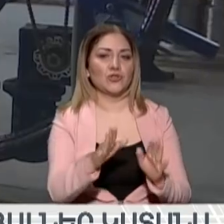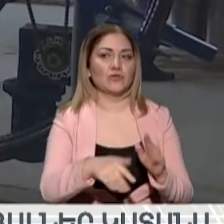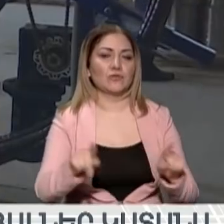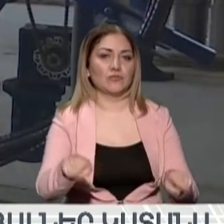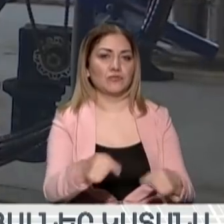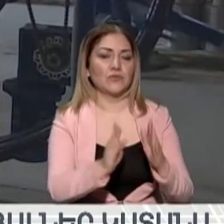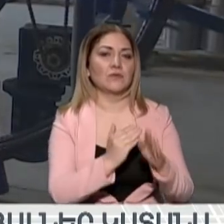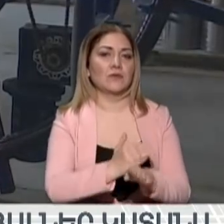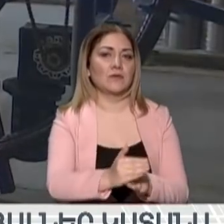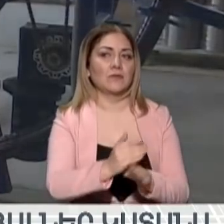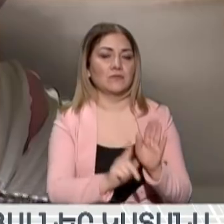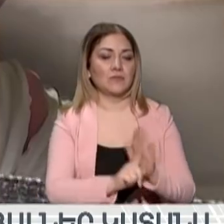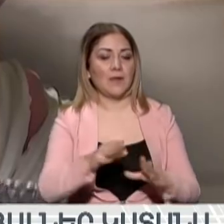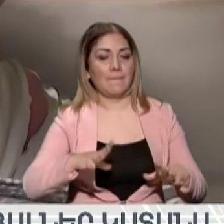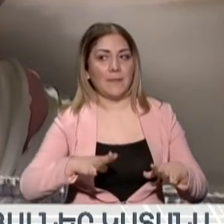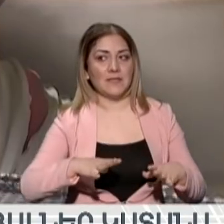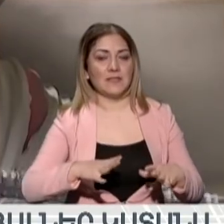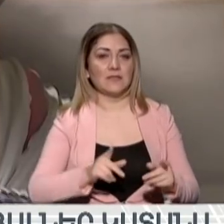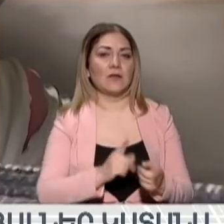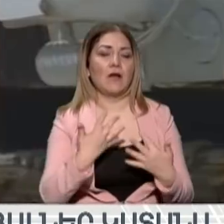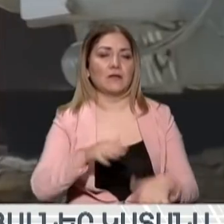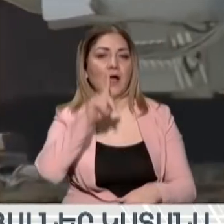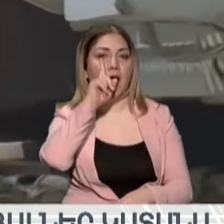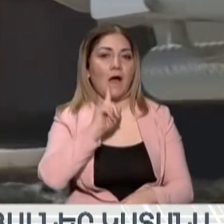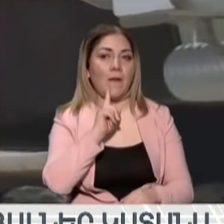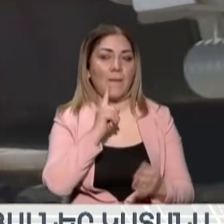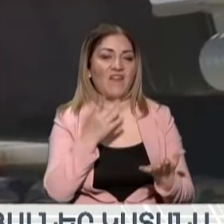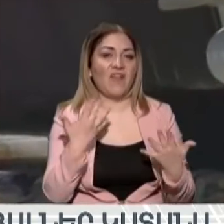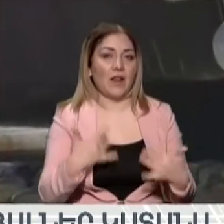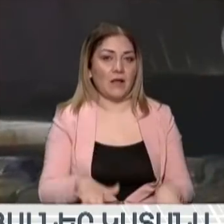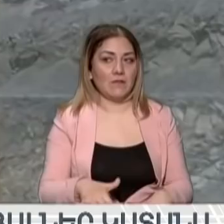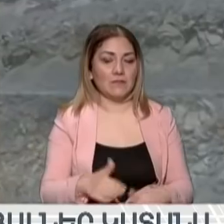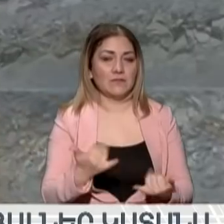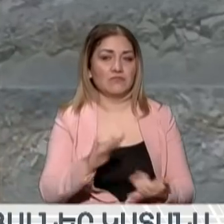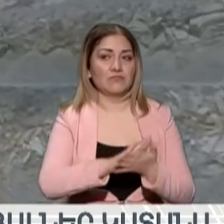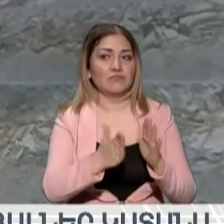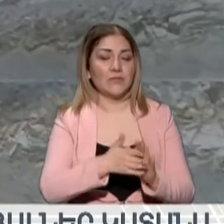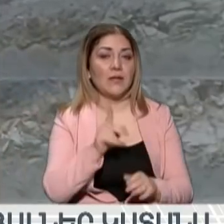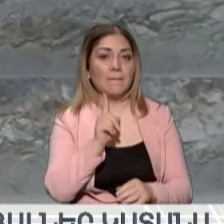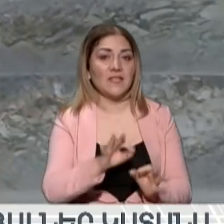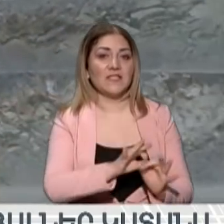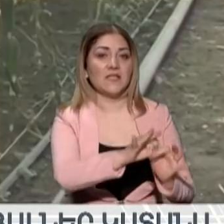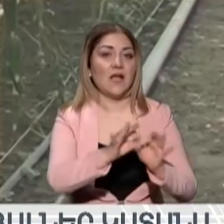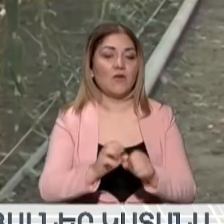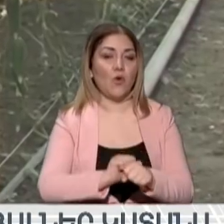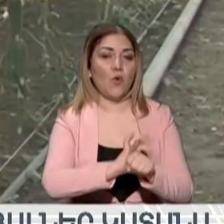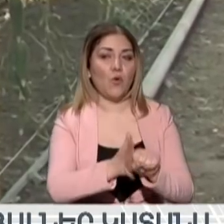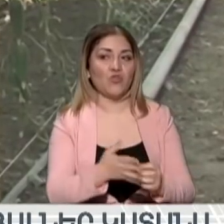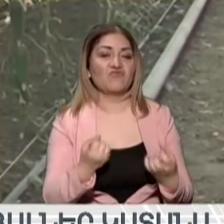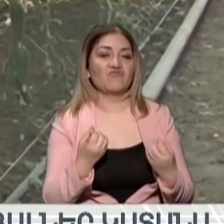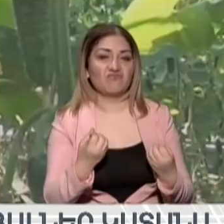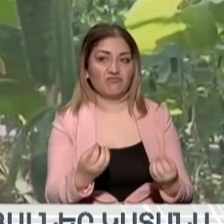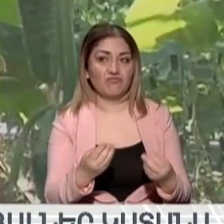կունենանք։ Բիզնեսն ադապտացվել է ներկայիս պայմաններին, ասում է Քերոփյանը, սակայն համավարակը դեռ շարունակում